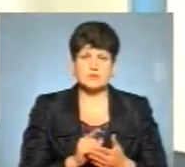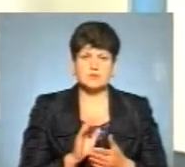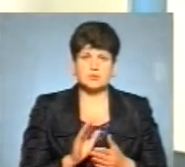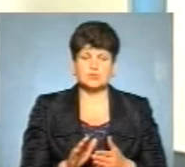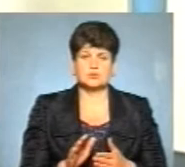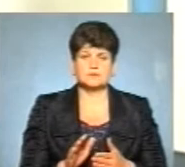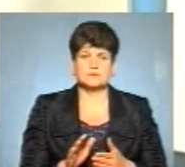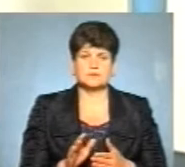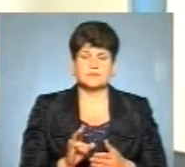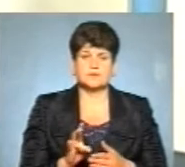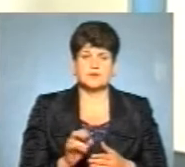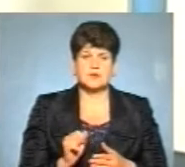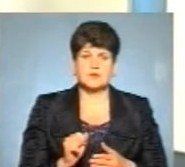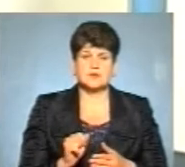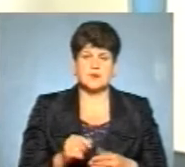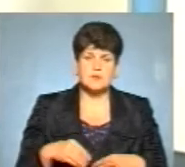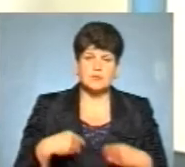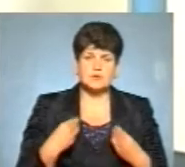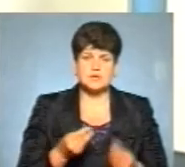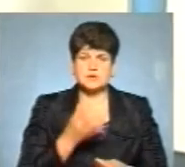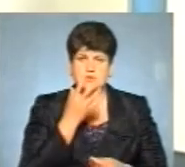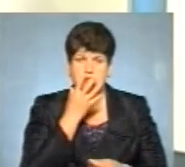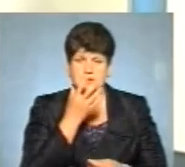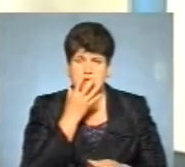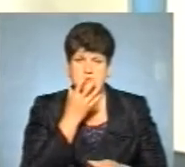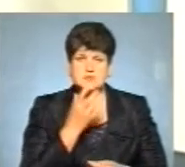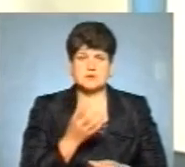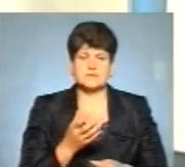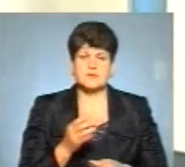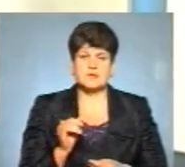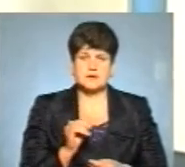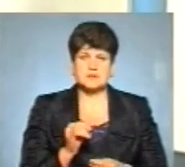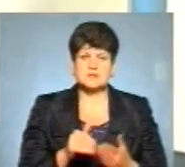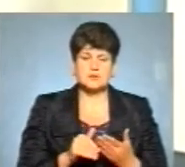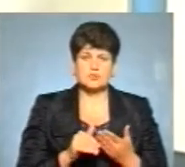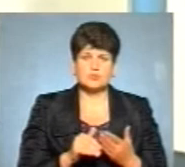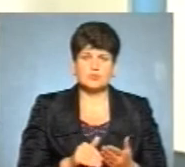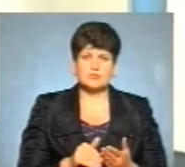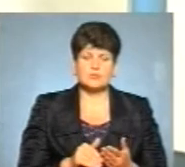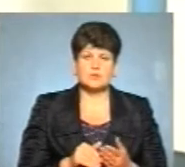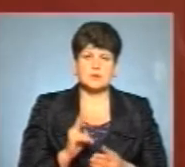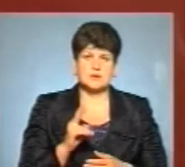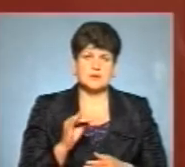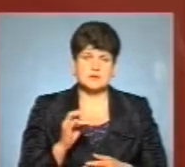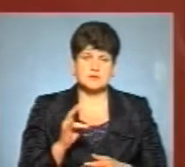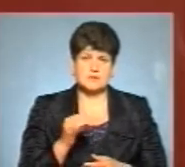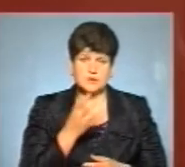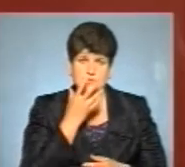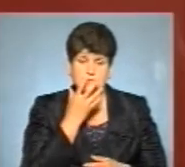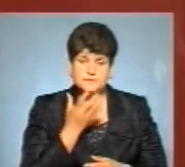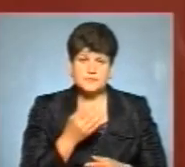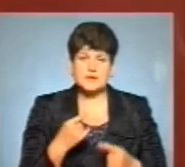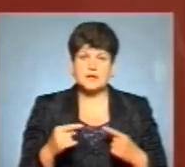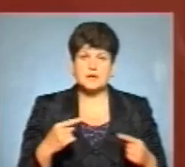на проточній подачі кисню через маску, а також за допомогою кисневого концентратора.